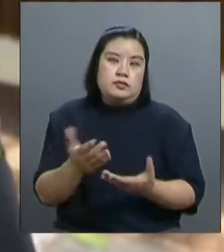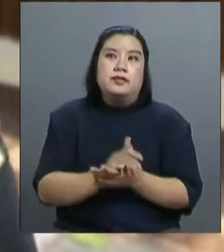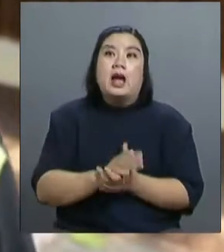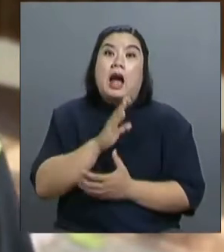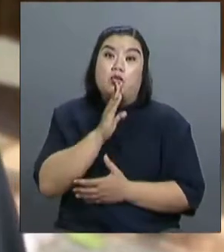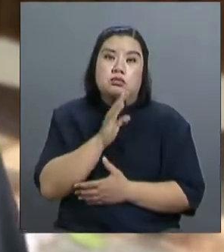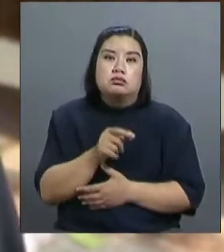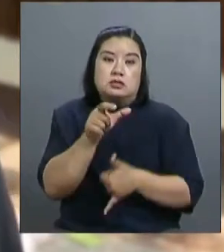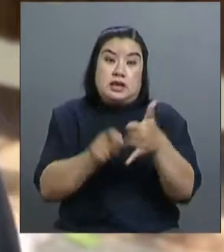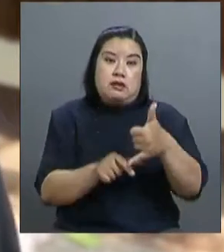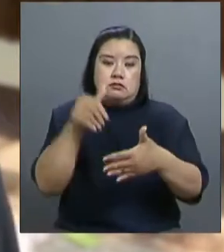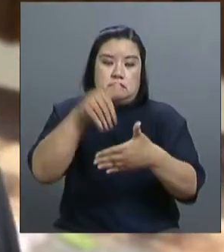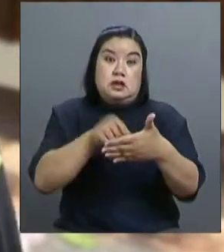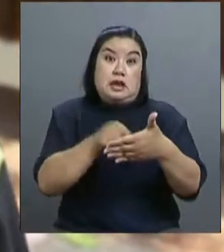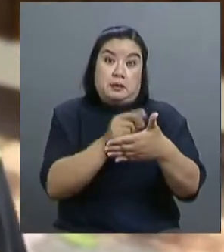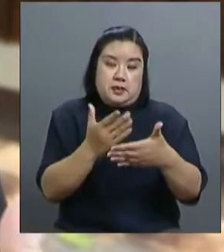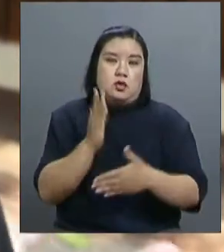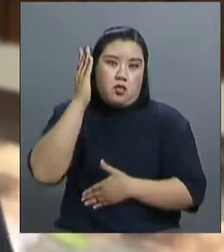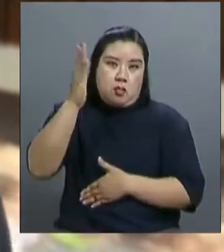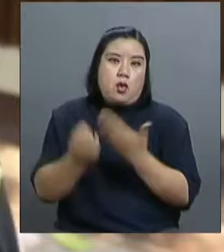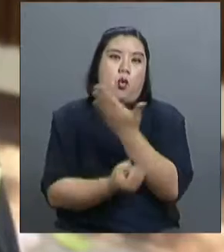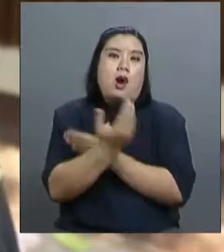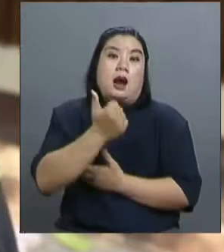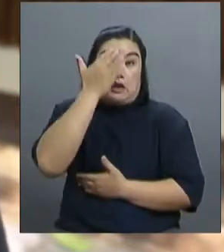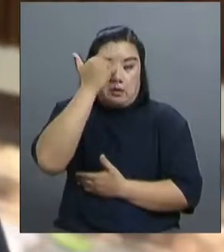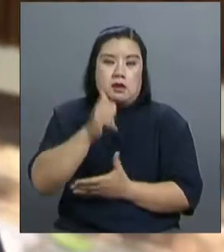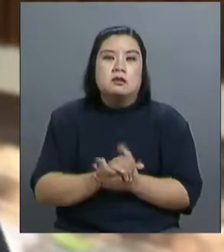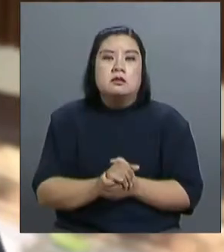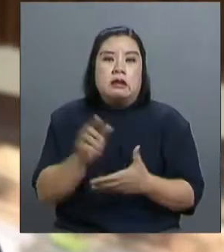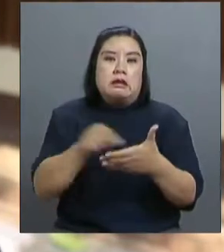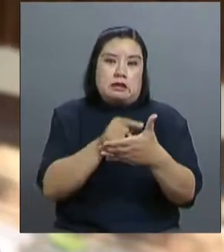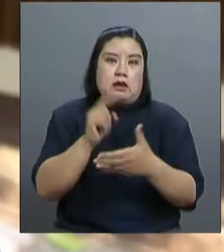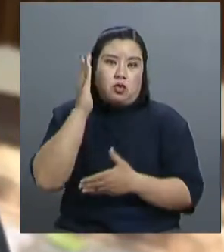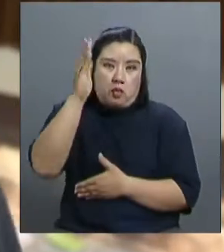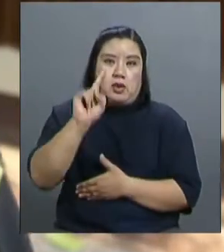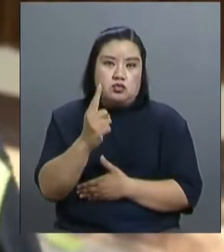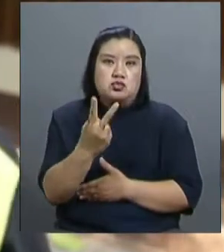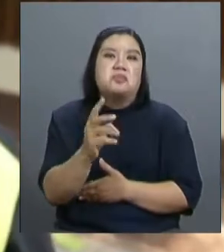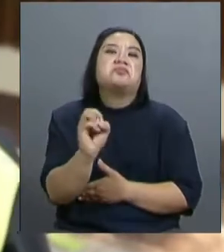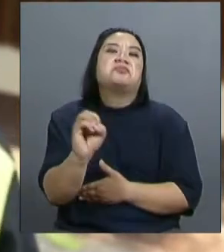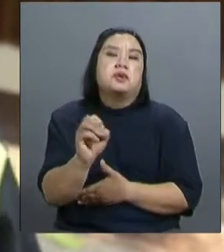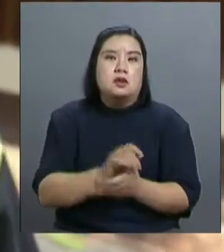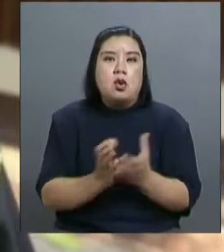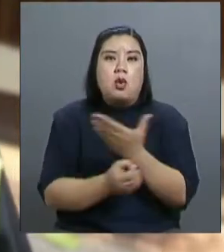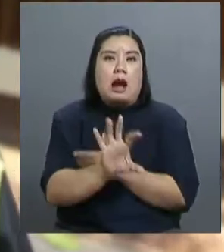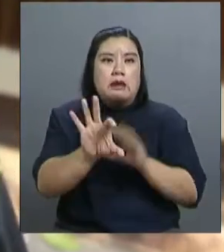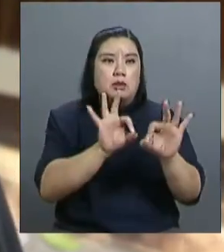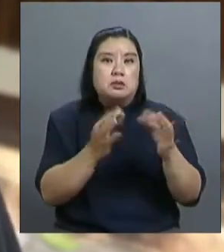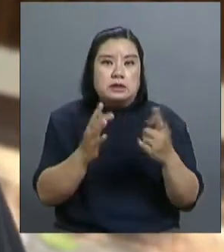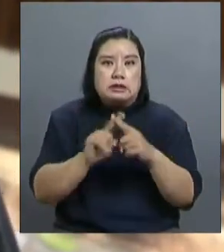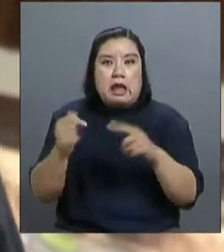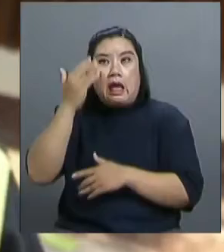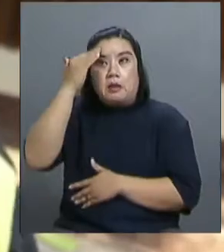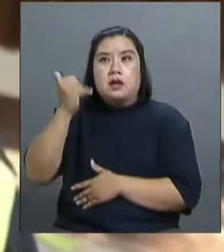ไปเลือกตั้งอย่างนี้เราก็จะเสียสิทธิ์ในการที่ไปออกเสียงเนี้ยค่ะว่าเราก็จะแบบไม่ได้เลือกคนอื่นเลยแต่ว่าสิทธิ์นั้นก็